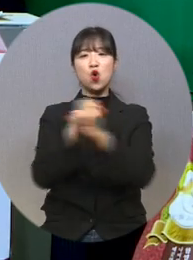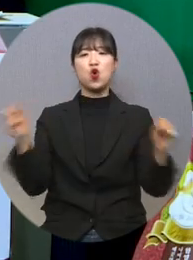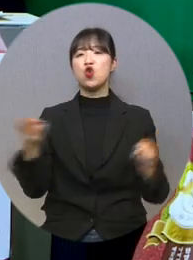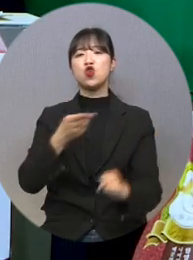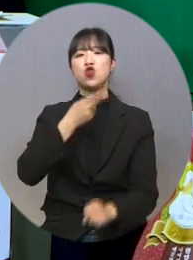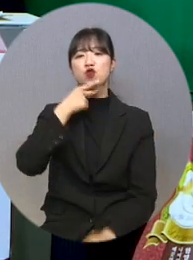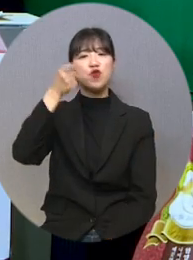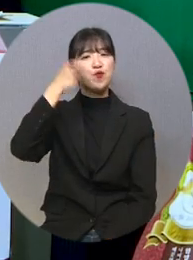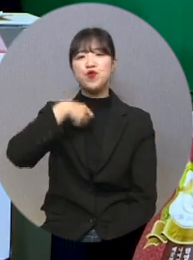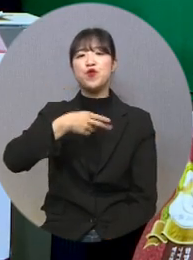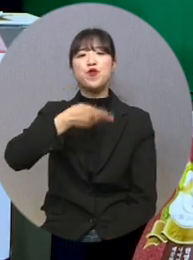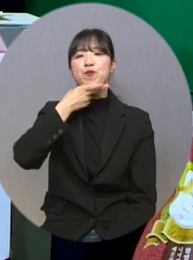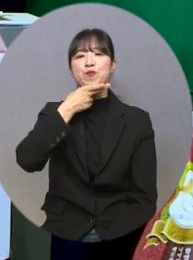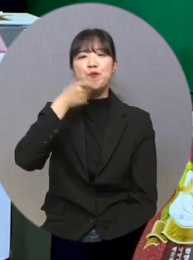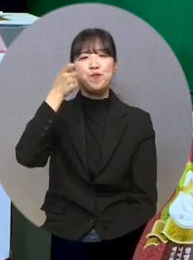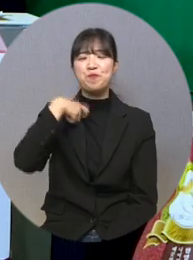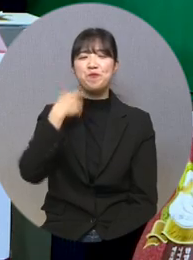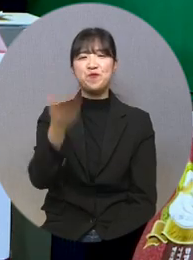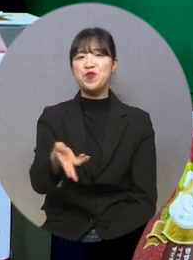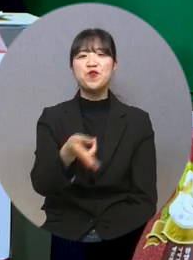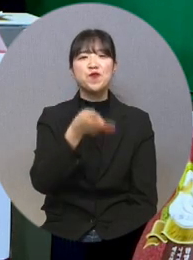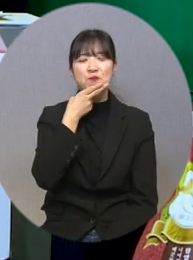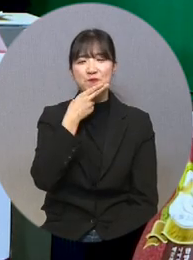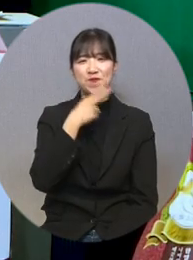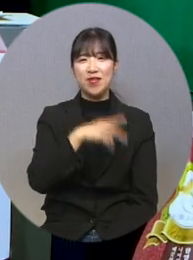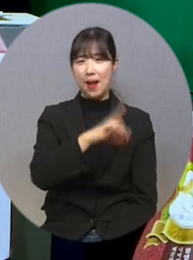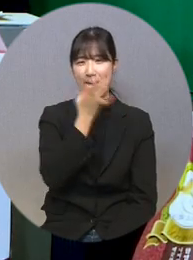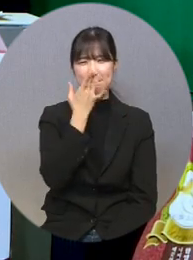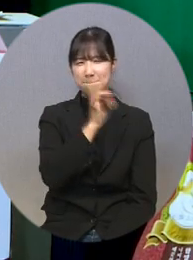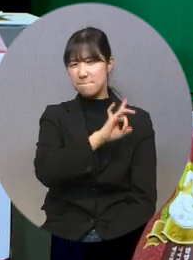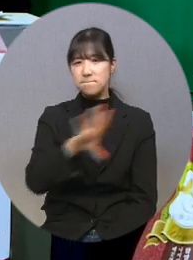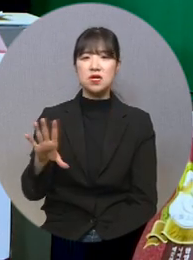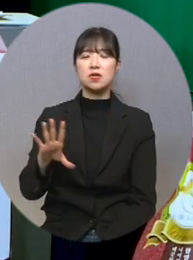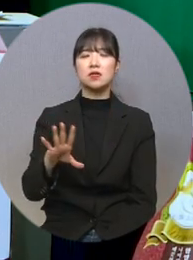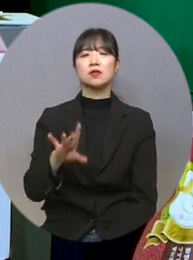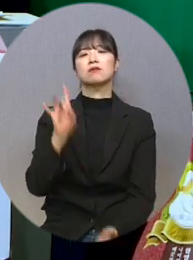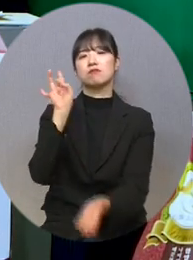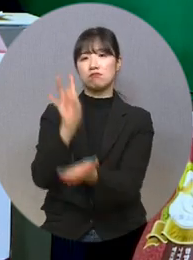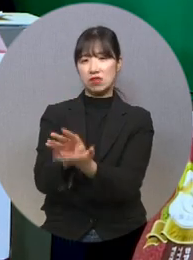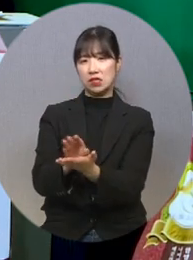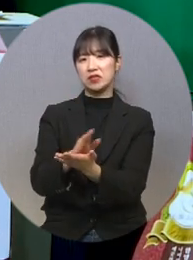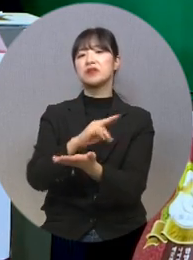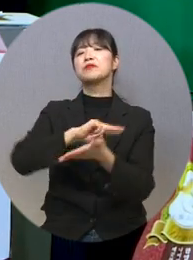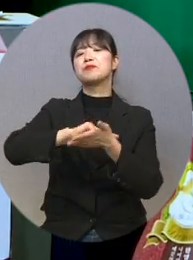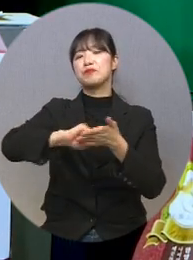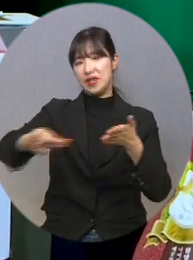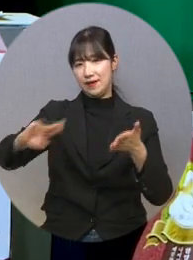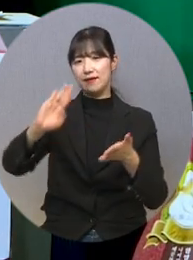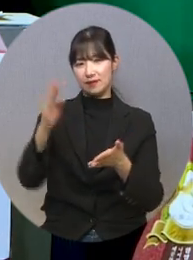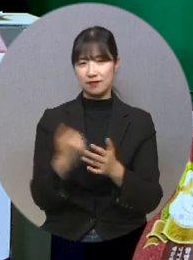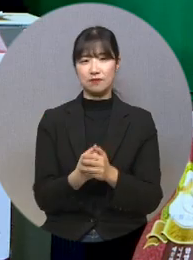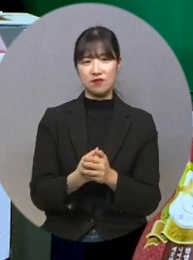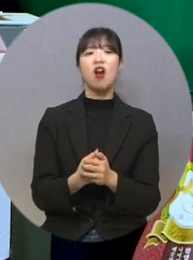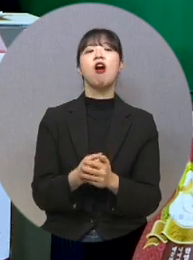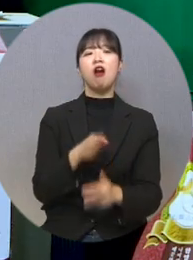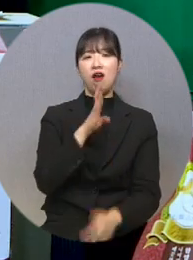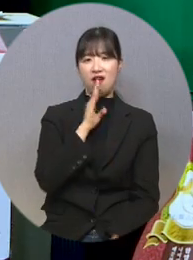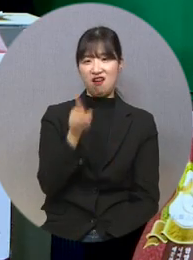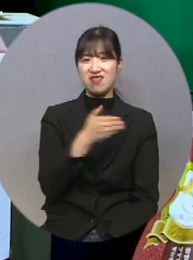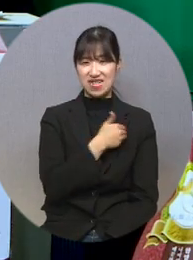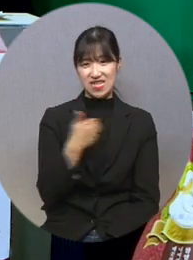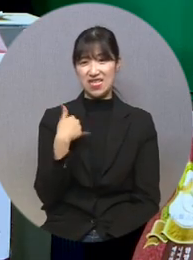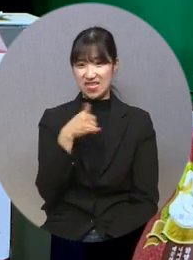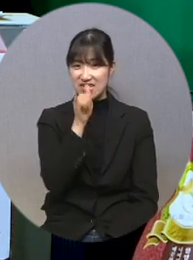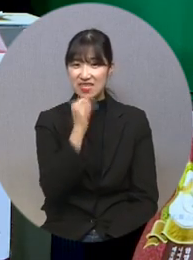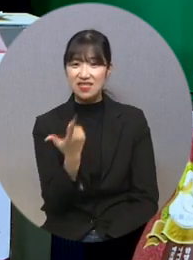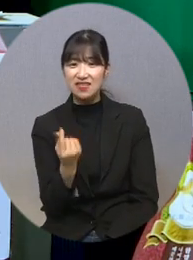원스트라이크 한번 봐주는 것도 없이 없어요. 한 방에 한 번에 그냥 그만큼 소비자 입장에서 생각해 주시는 거죠. 네네. 그만큼 자신 있다는 거 아니에요? 네네.